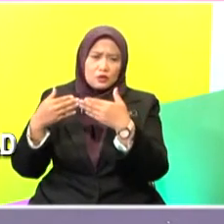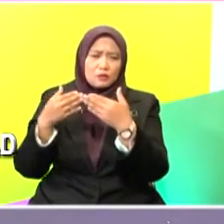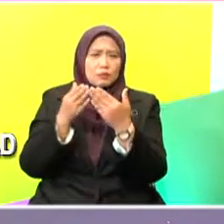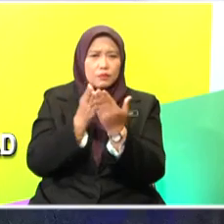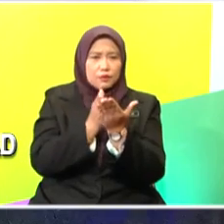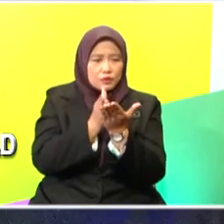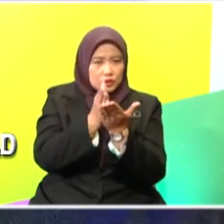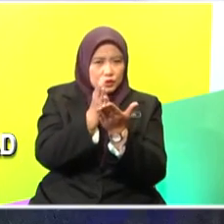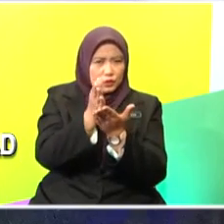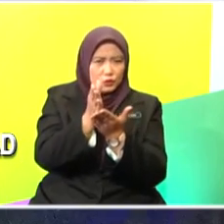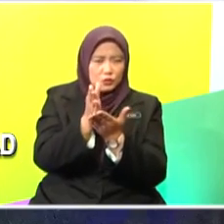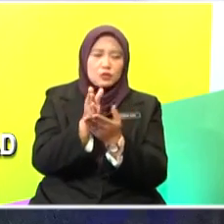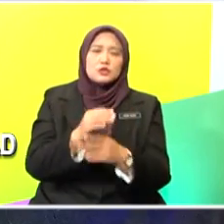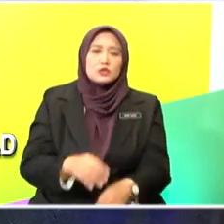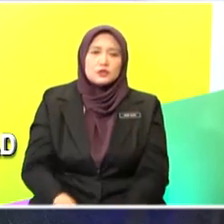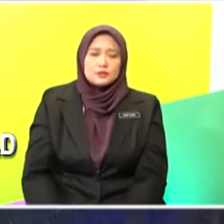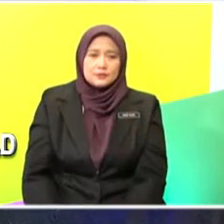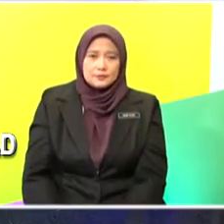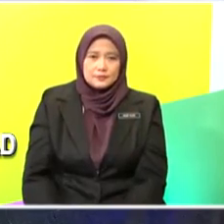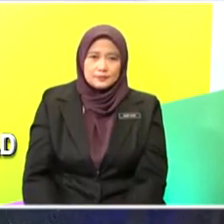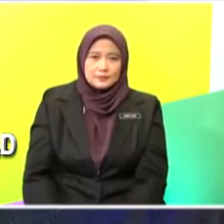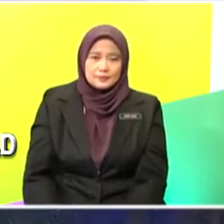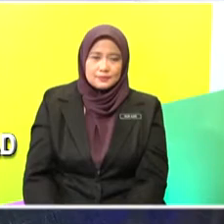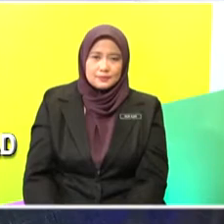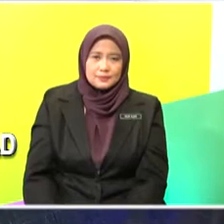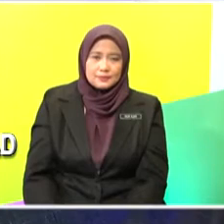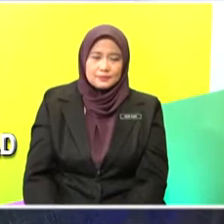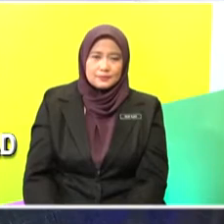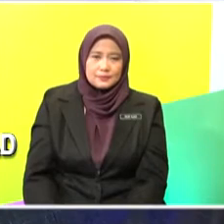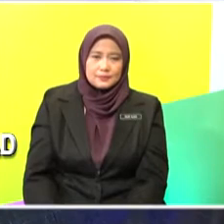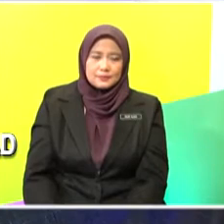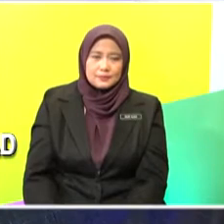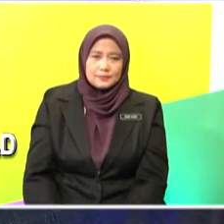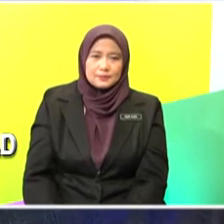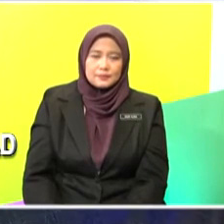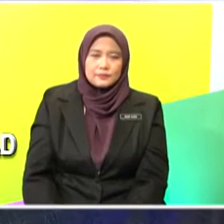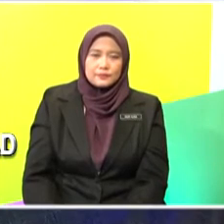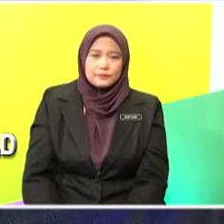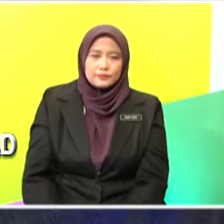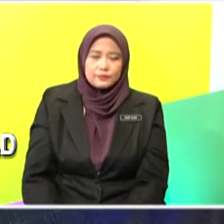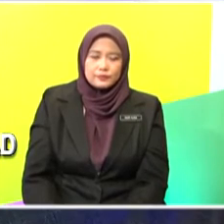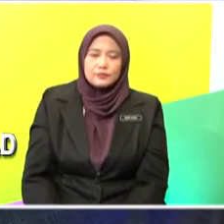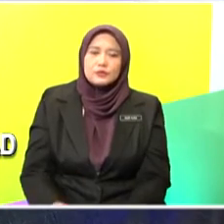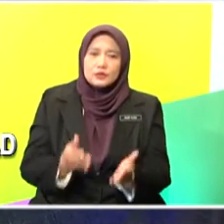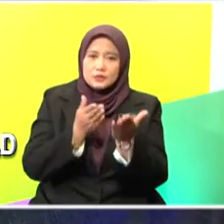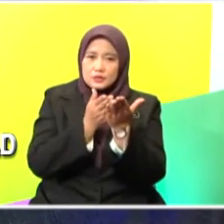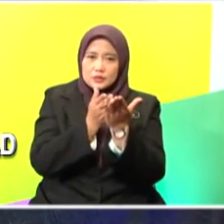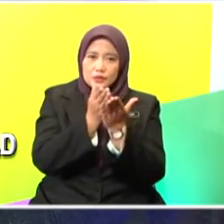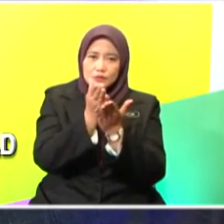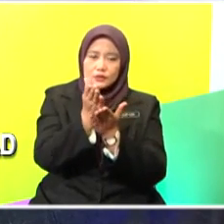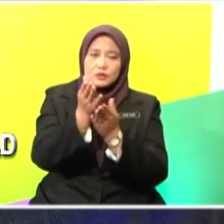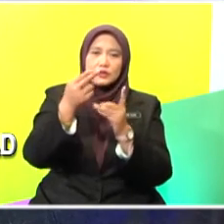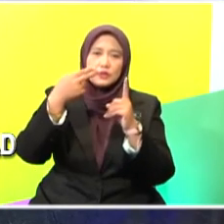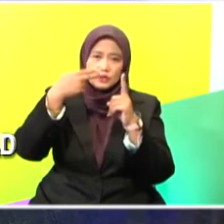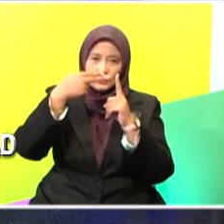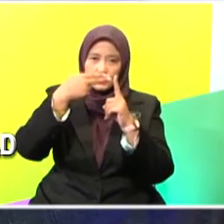terbangalah E tu. Betul lah, cikgu. Okey, saya dah sambungkan, cikgu. Okey, macam ya? Tu. Okey, next. Huruf. Okay. Huruf